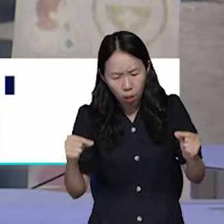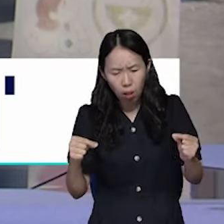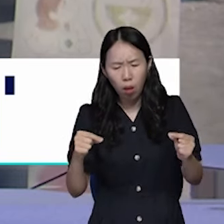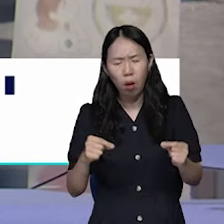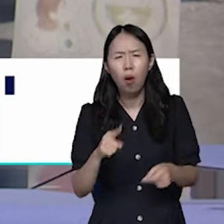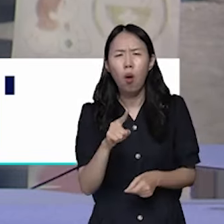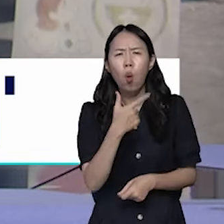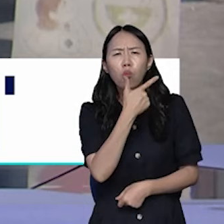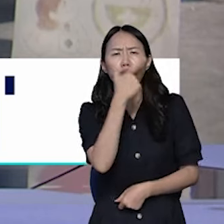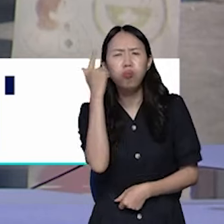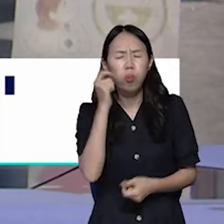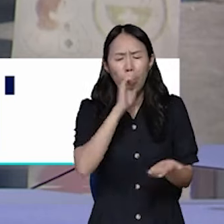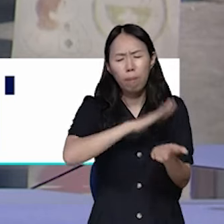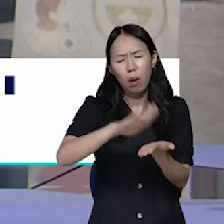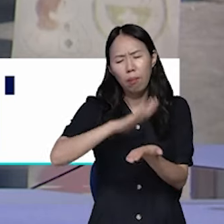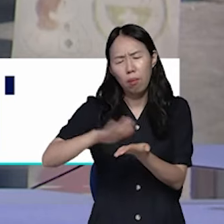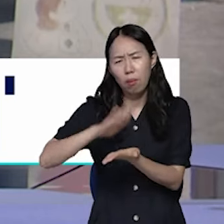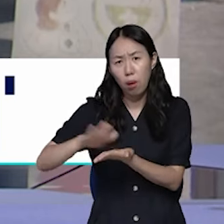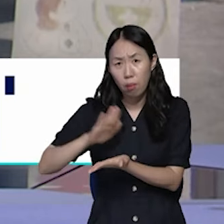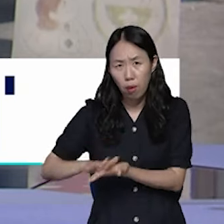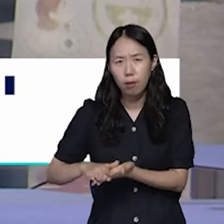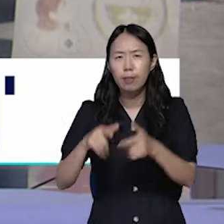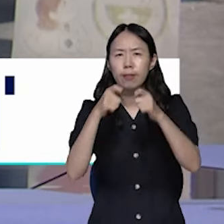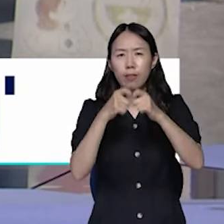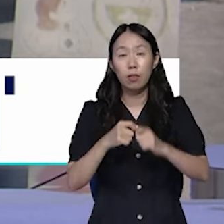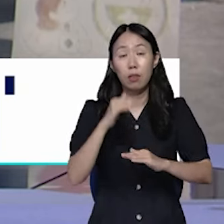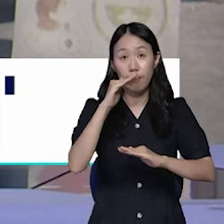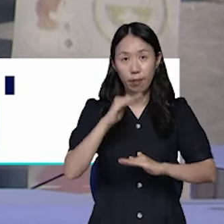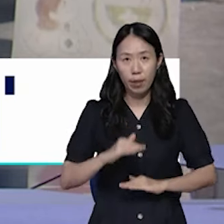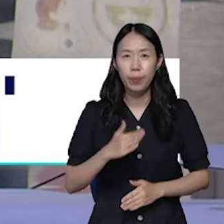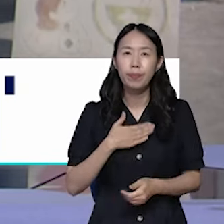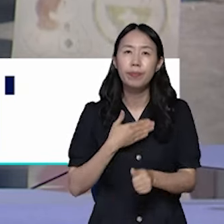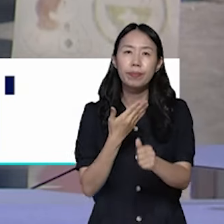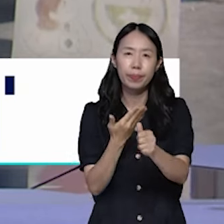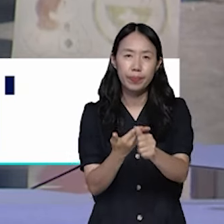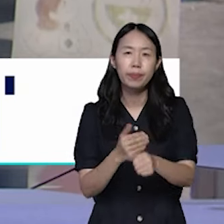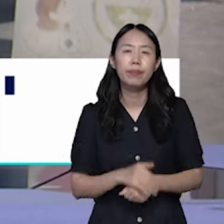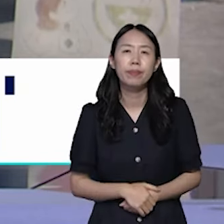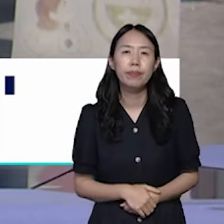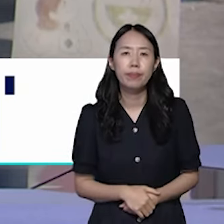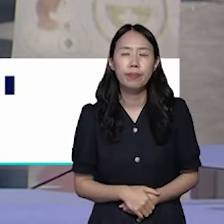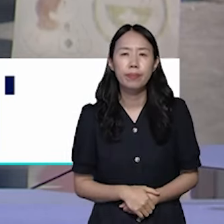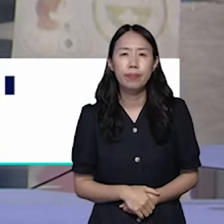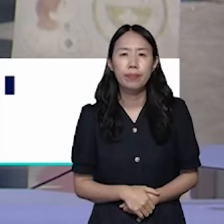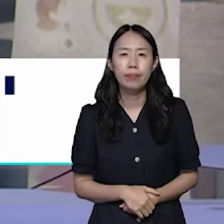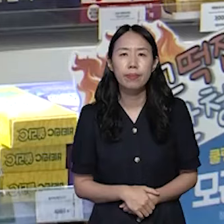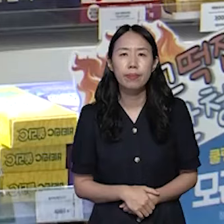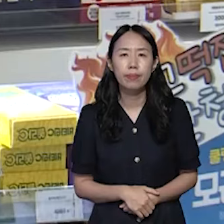품귀 현상까지 빚어지고 있는데요. 자세한 소식 임경섭 기자가 보도합니다.